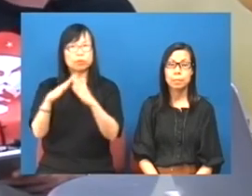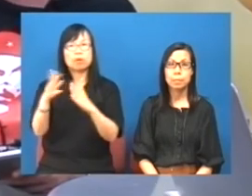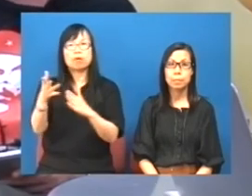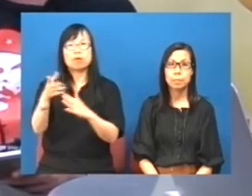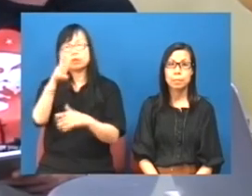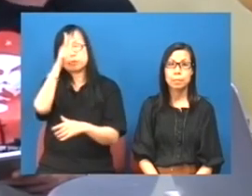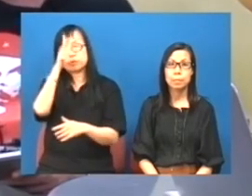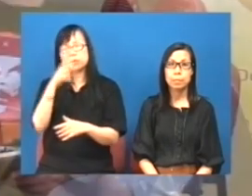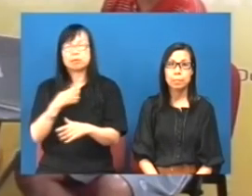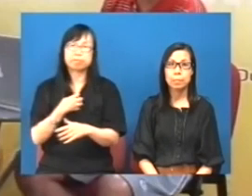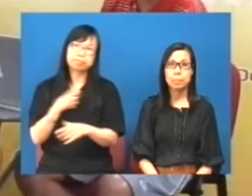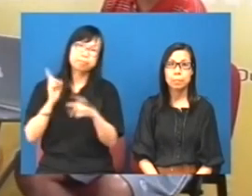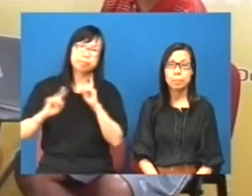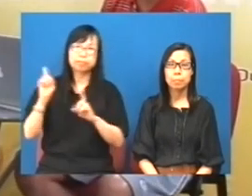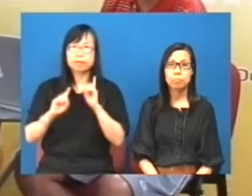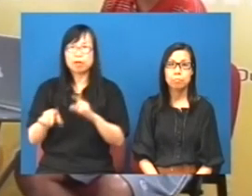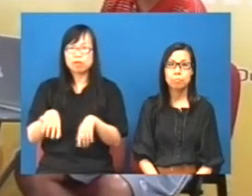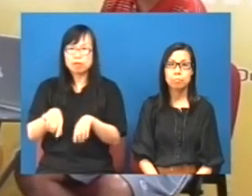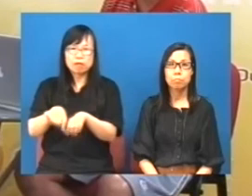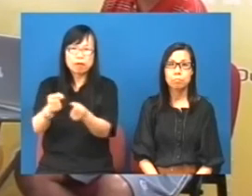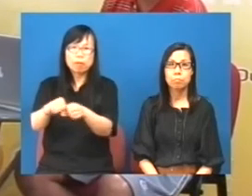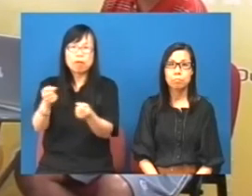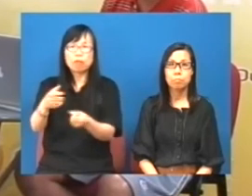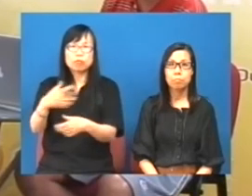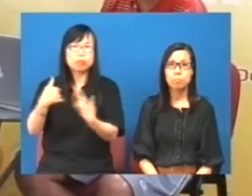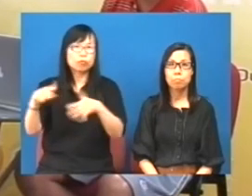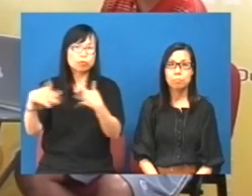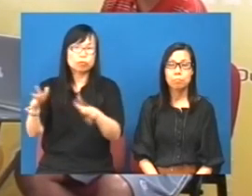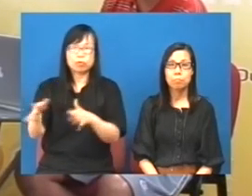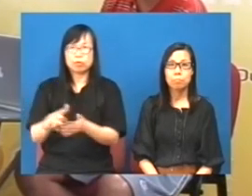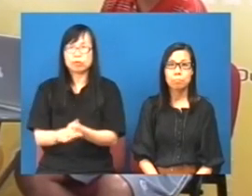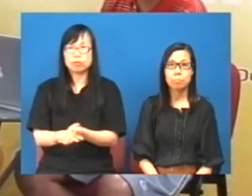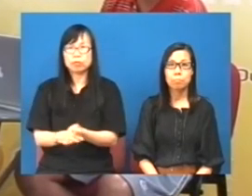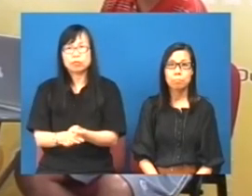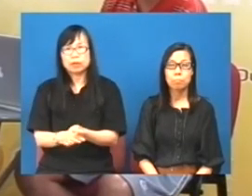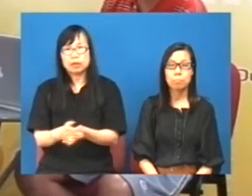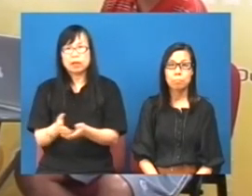謂是吧就讓他爛那就一天天爛下去